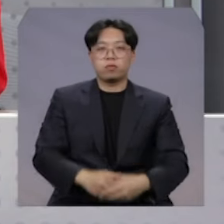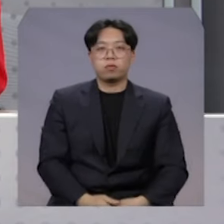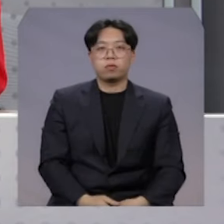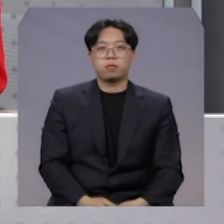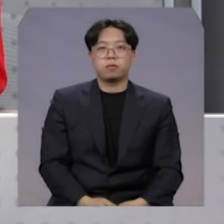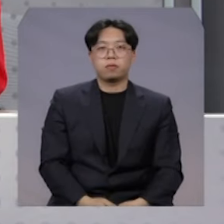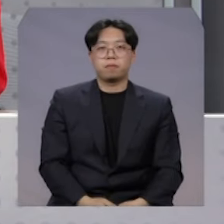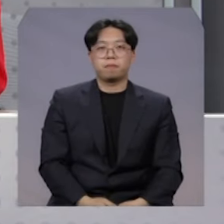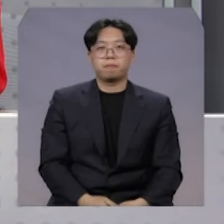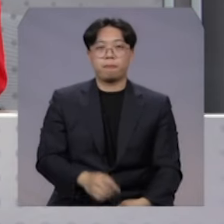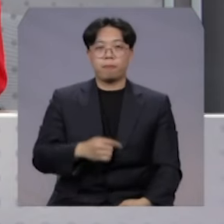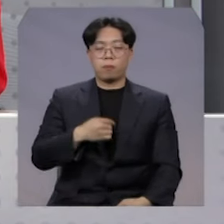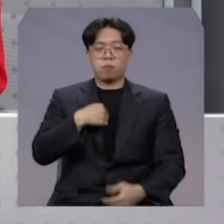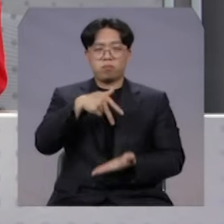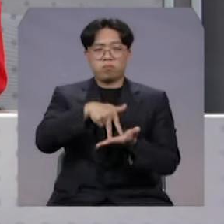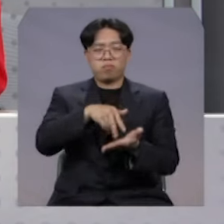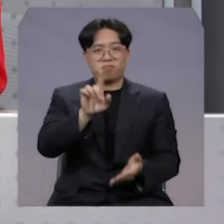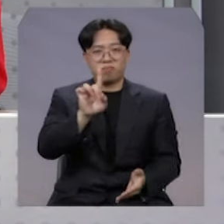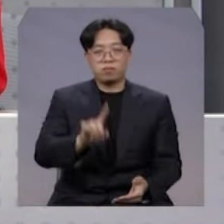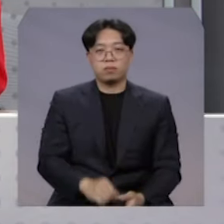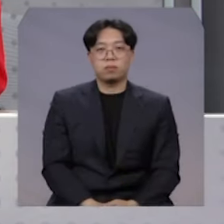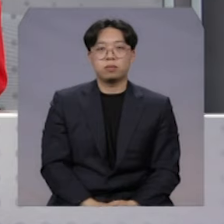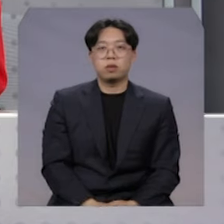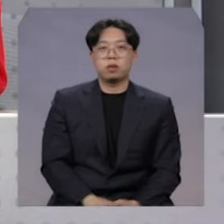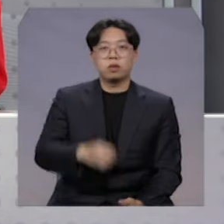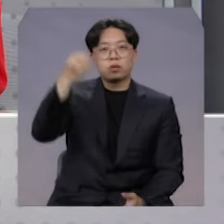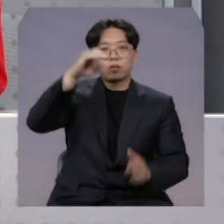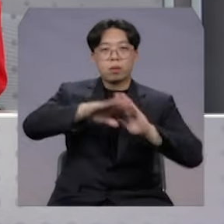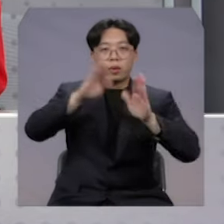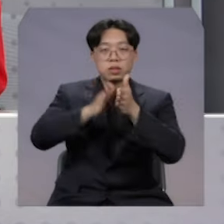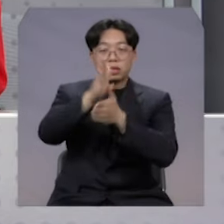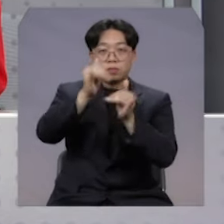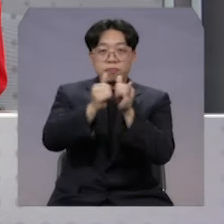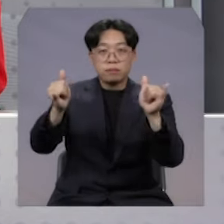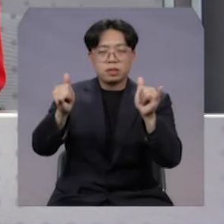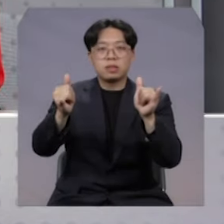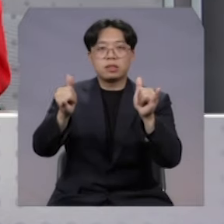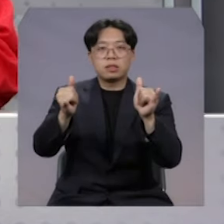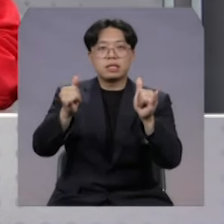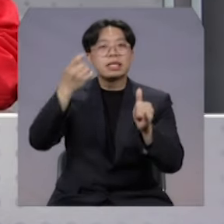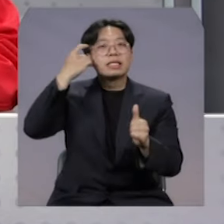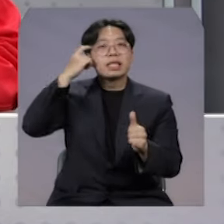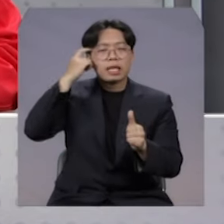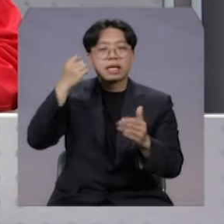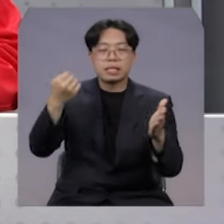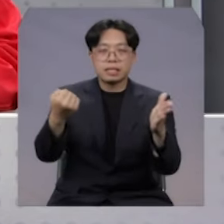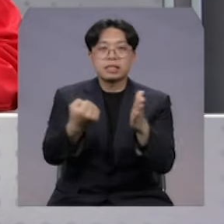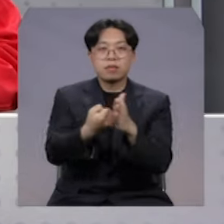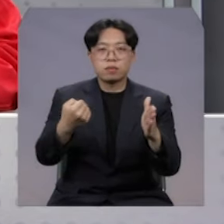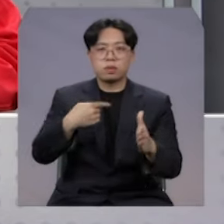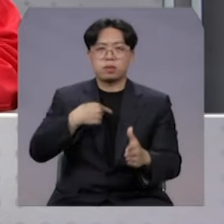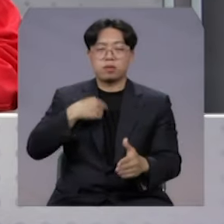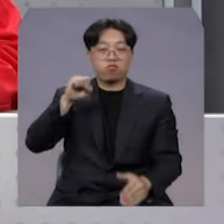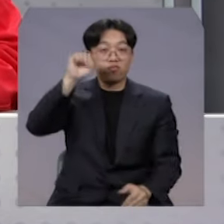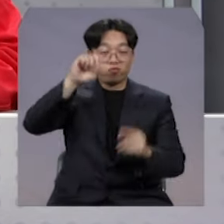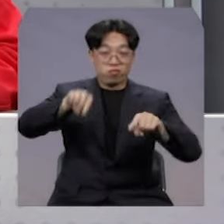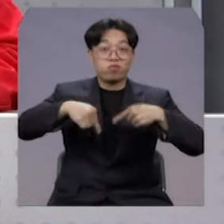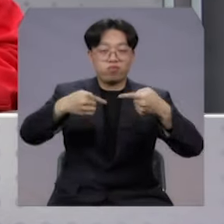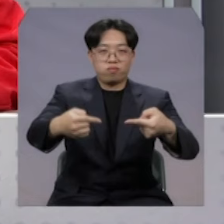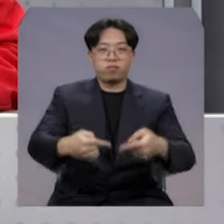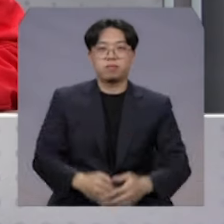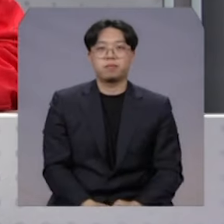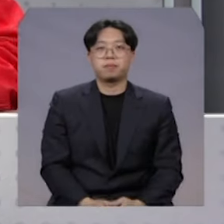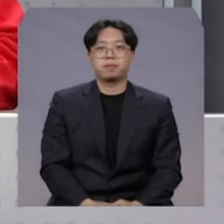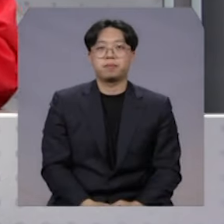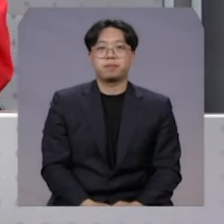보십시오. 어떻게 생각하세요? 광명 시민들이 그렇게 생각하셨기 때문에 제가 후보가 된 것이 아닐까 아, 그럼 생각합니다. 똑같다 이런 말씀을 하신 건 더 없네요. 네, 10초